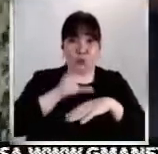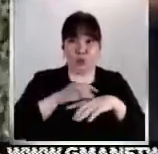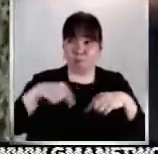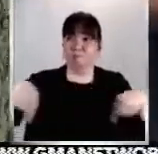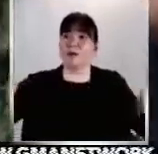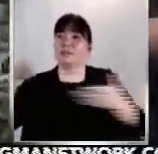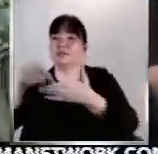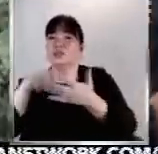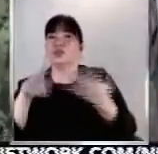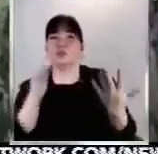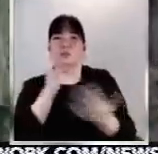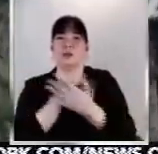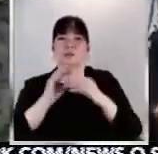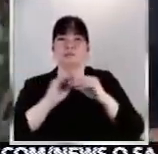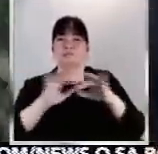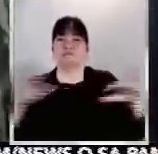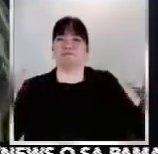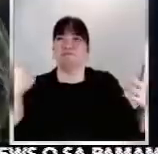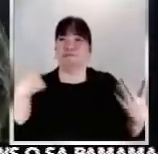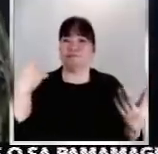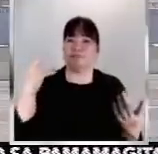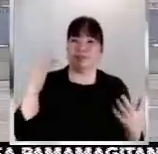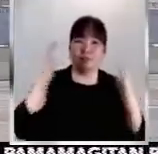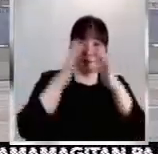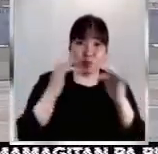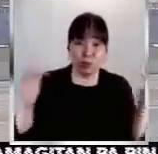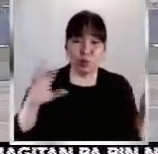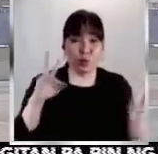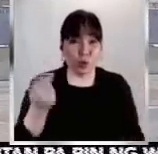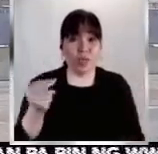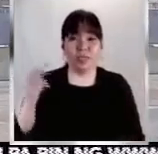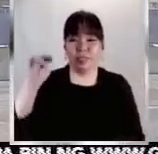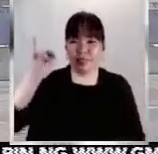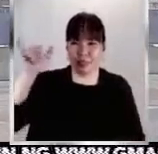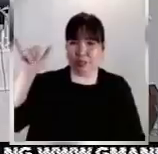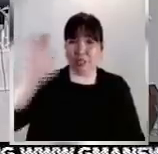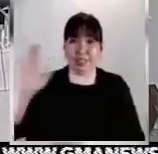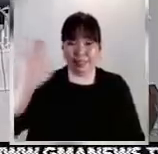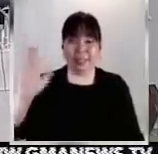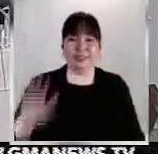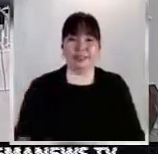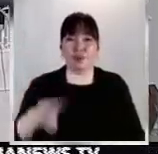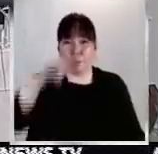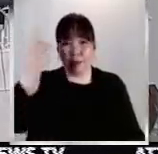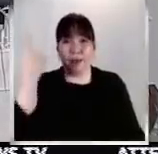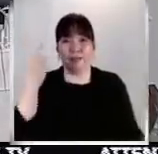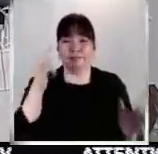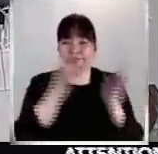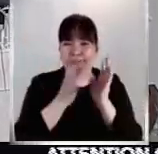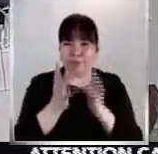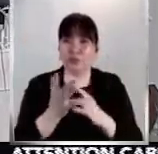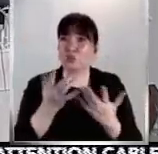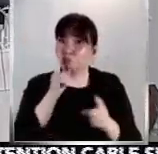super spreader event sa pista ng Itim na Nazareno sa Linggo. Dahil walang mangyayaring traslasyon, muling paalala ni Moreno,